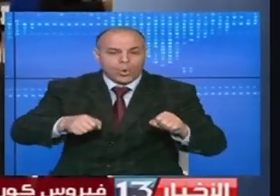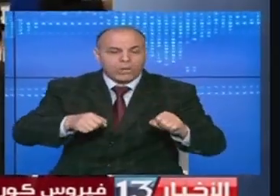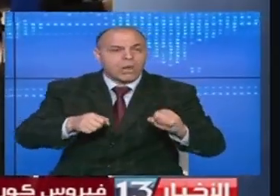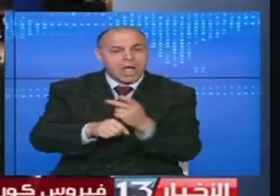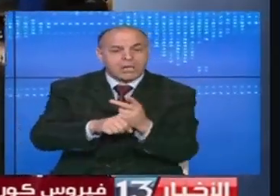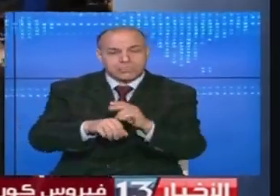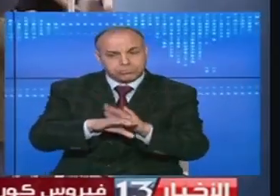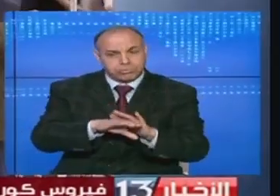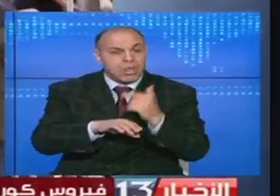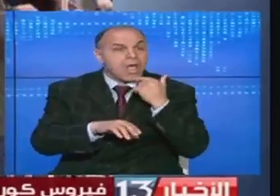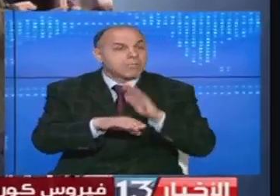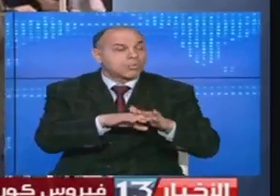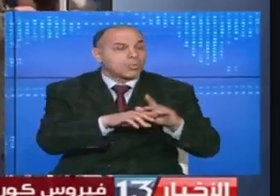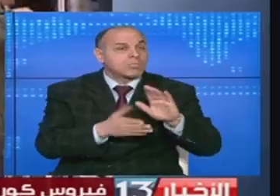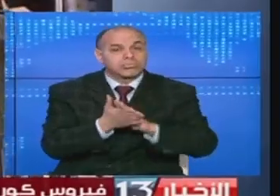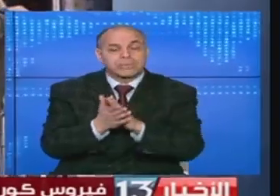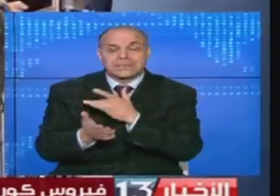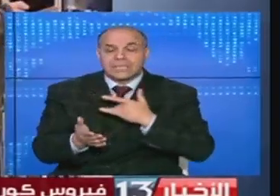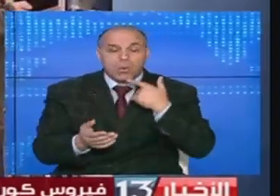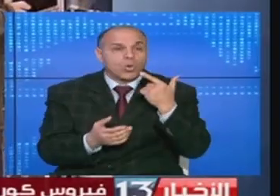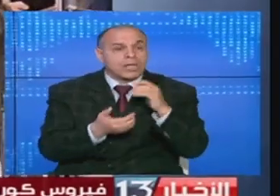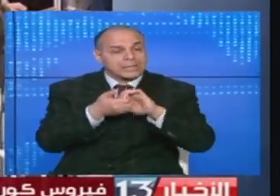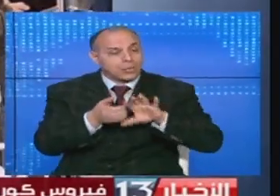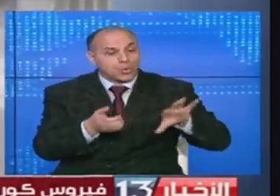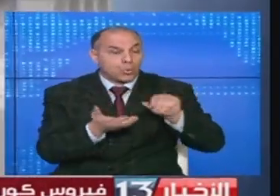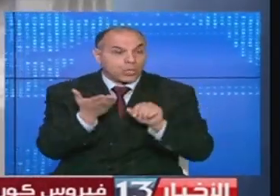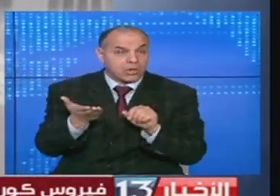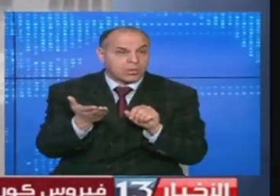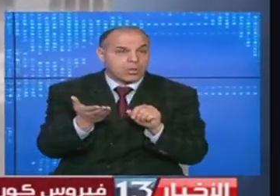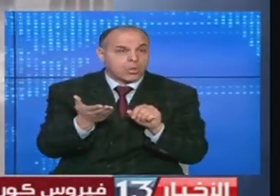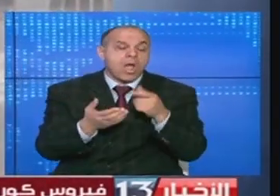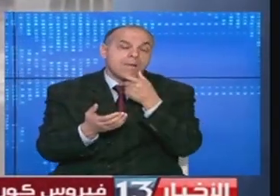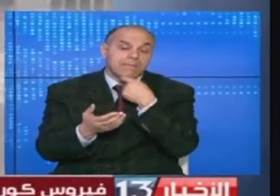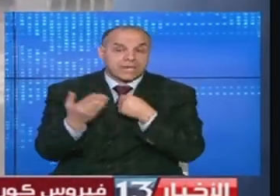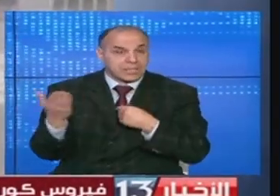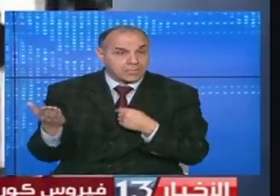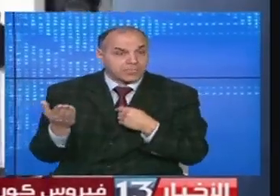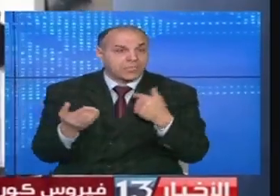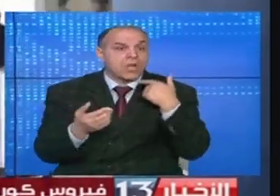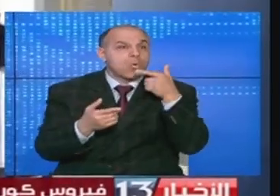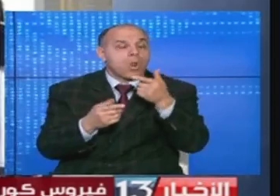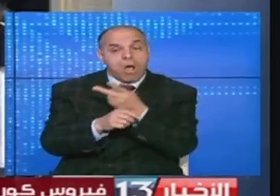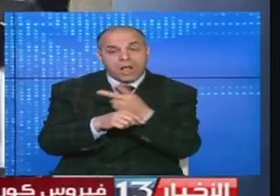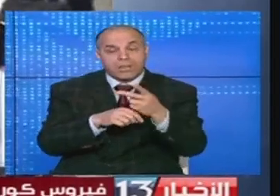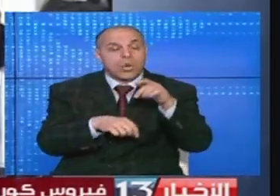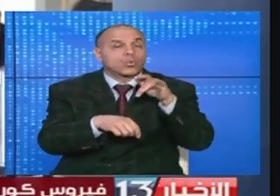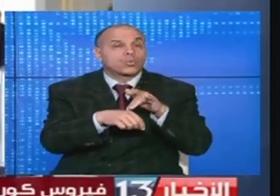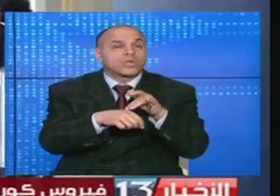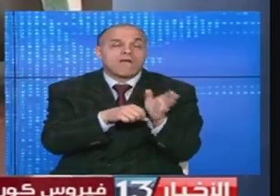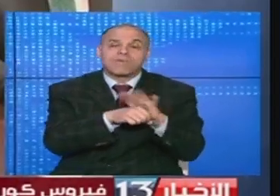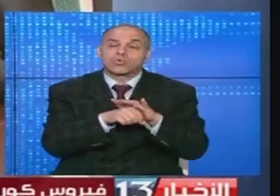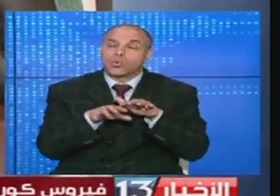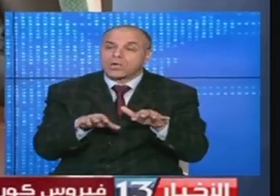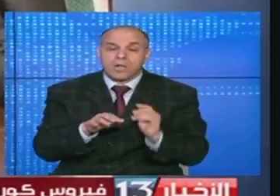محذرا من عقد انظمه الصحه في الاتحاد الاوروبي والمملكه المتحده عن مواجهه خطر بيروت كورونا